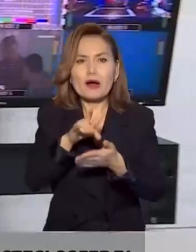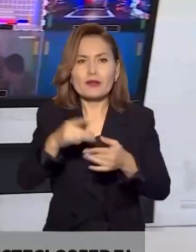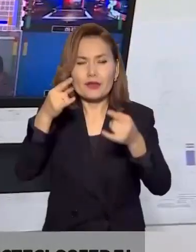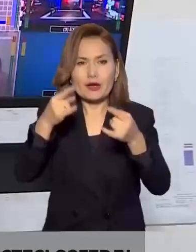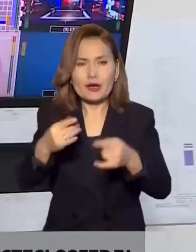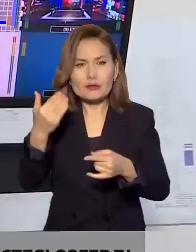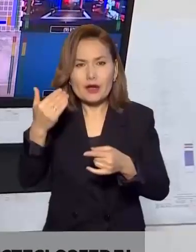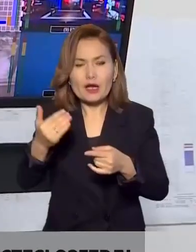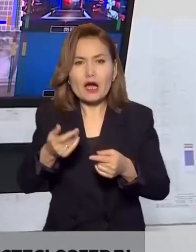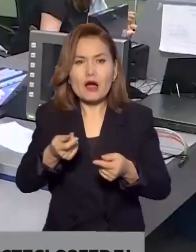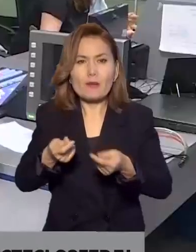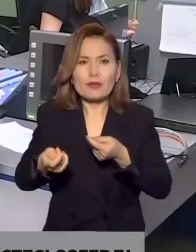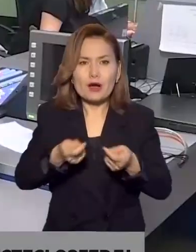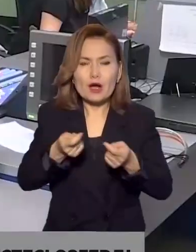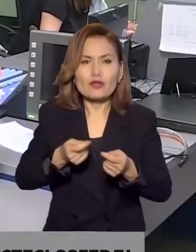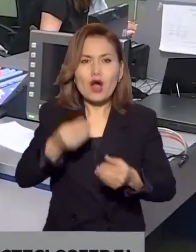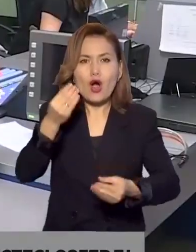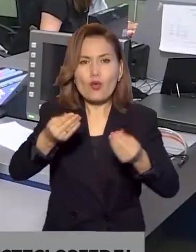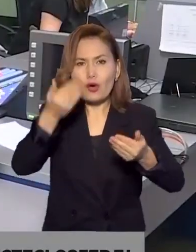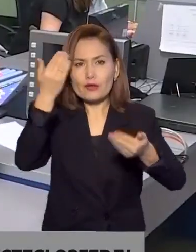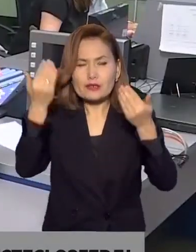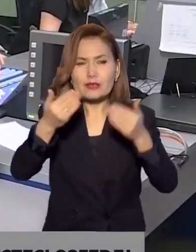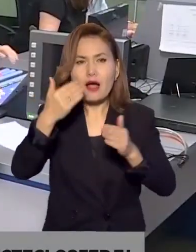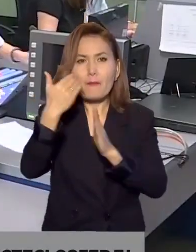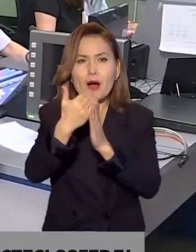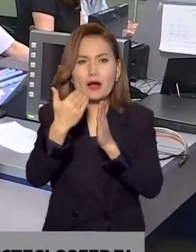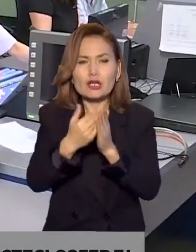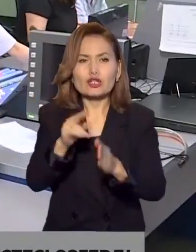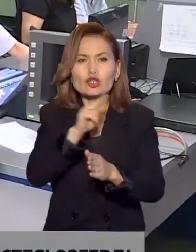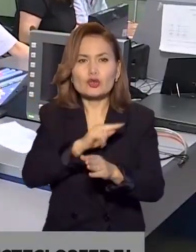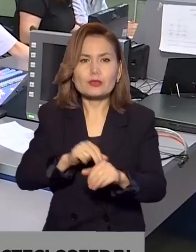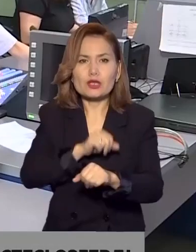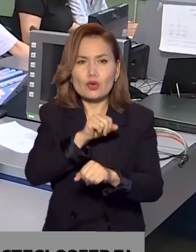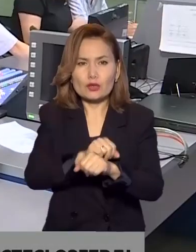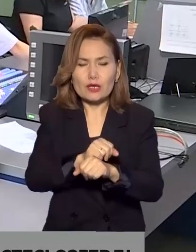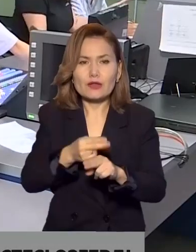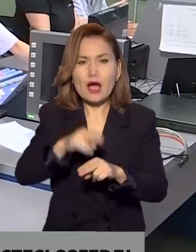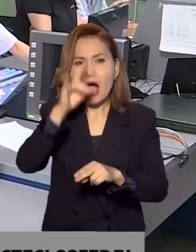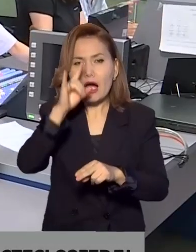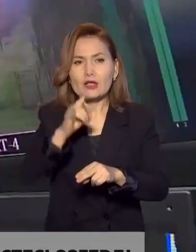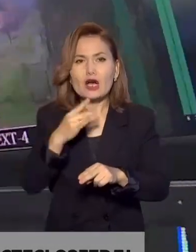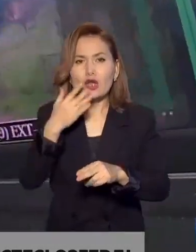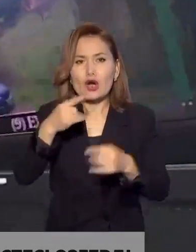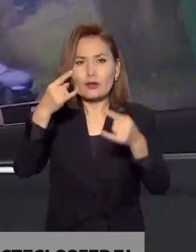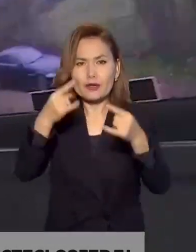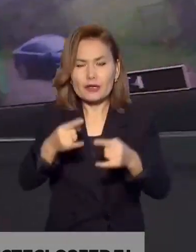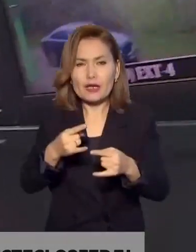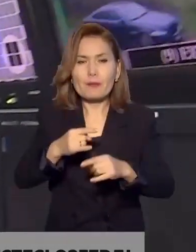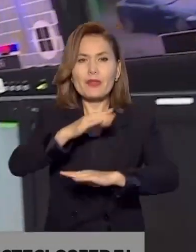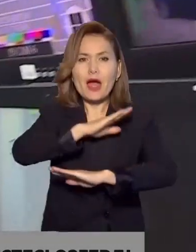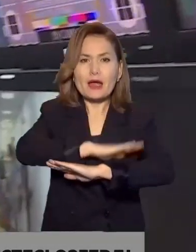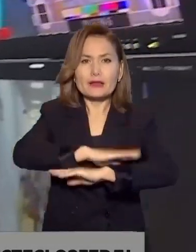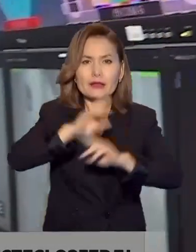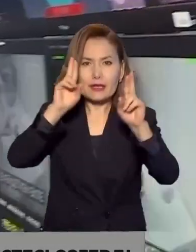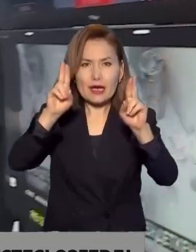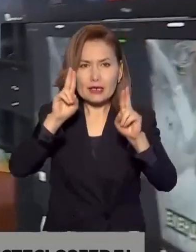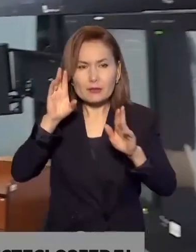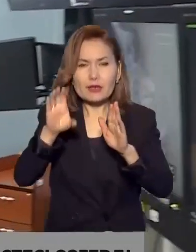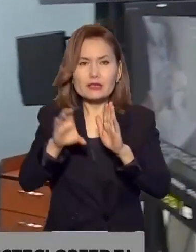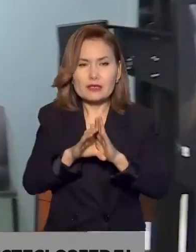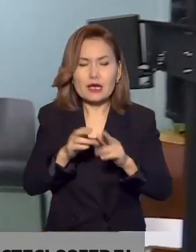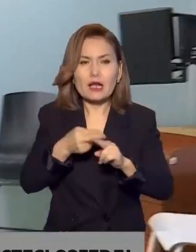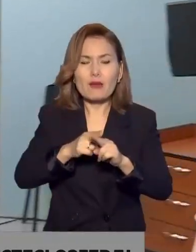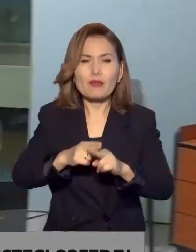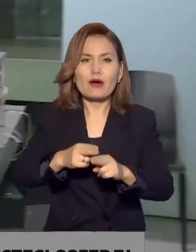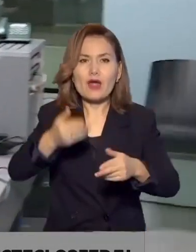операторы ойын-сауық бағдарламаларын көрсететін телеарналардың жұмысын тоқтатты. Қазақстан ұлттық арнасы да тәртіпке сай өз эфирінен көңіл